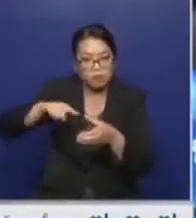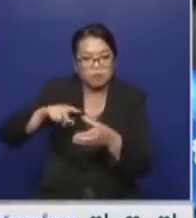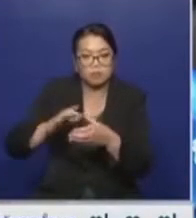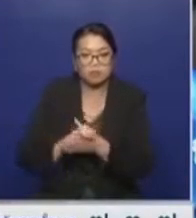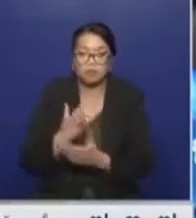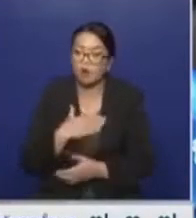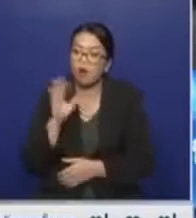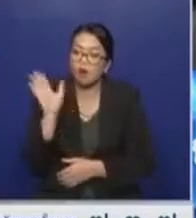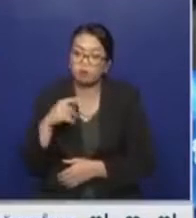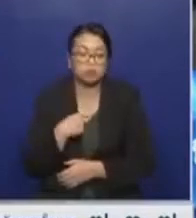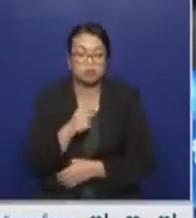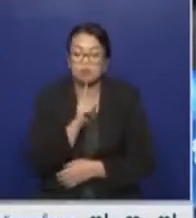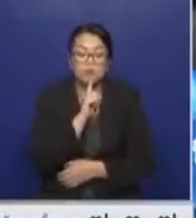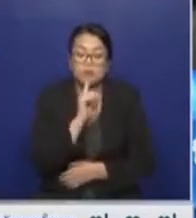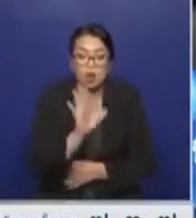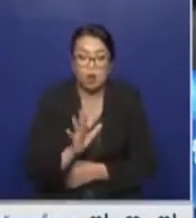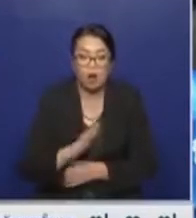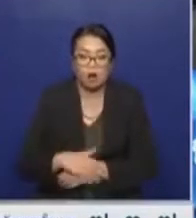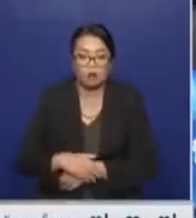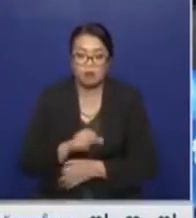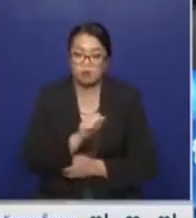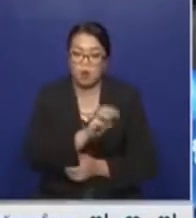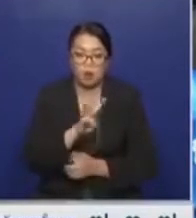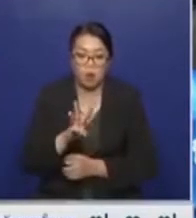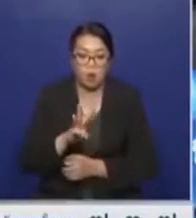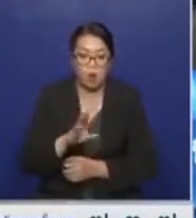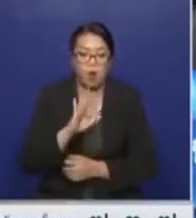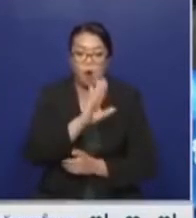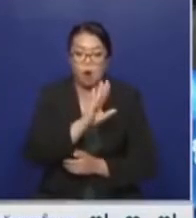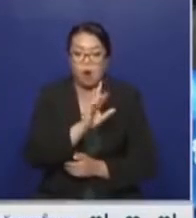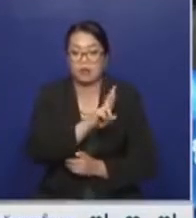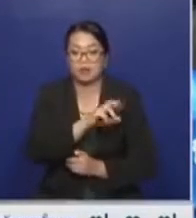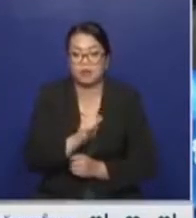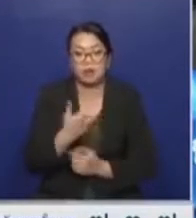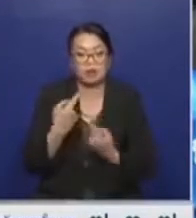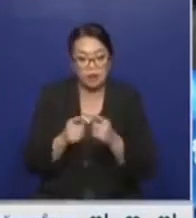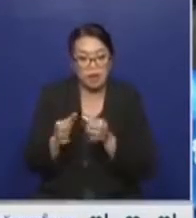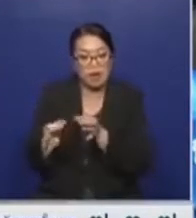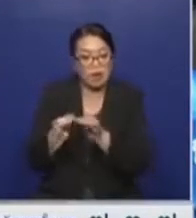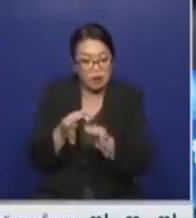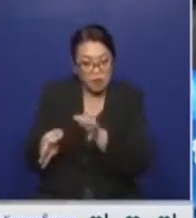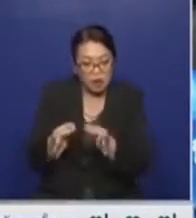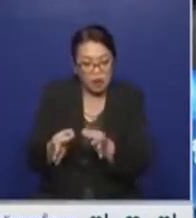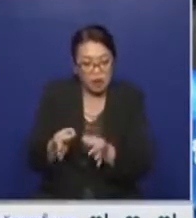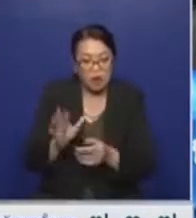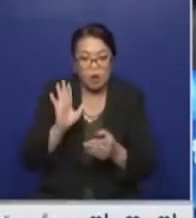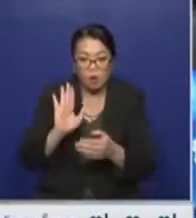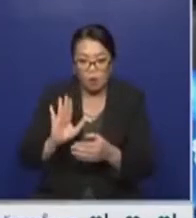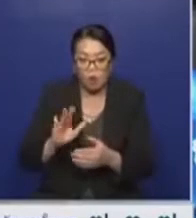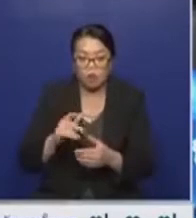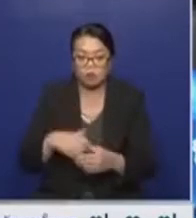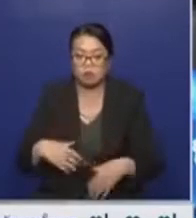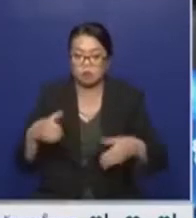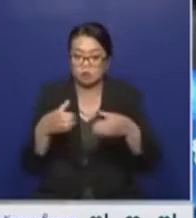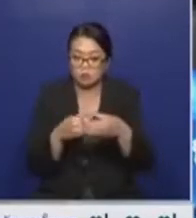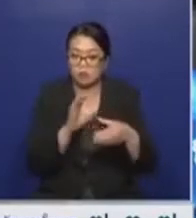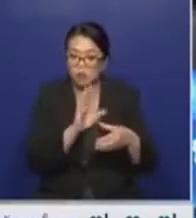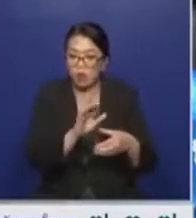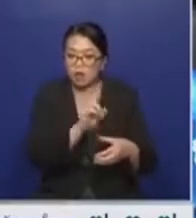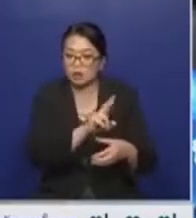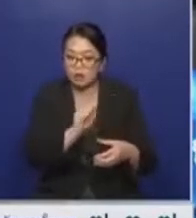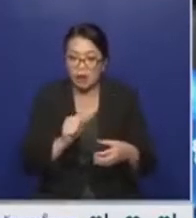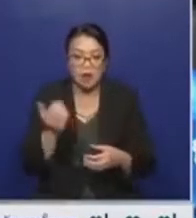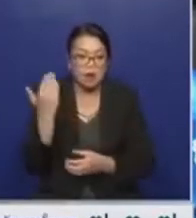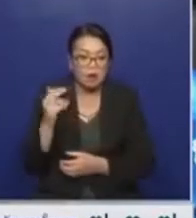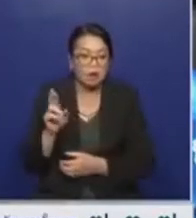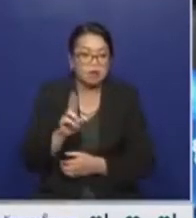ได้ ไม่ได้ว่าวุฒิเป็นเผด็จการรัฐสภาแต่กำลังที่จะอธิบายว่าเผด็จการรัฐสภาเนี่ยที่เคยได้ใช้กันนะค